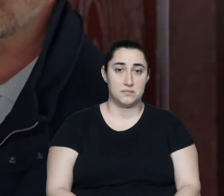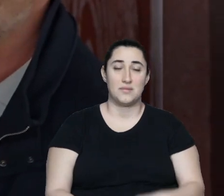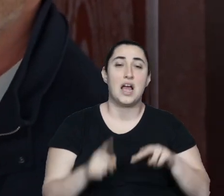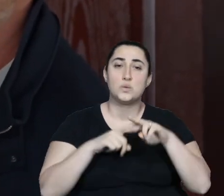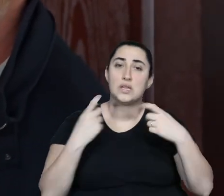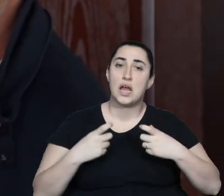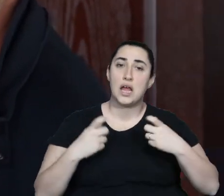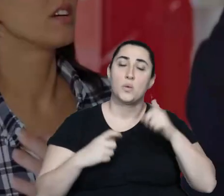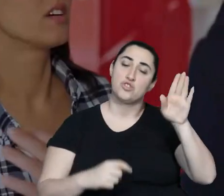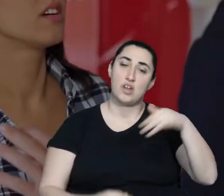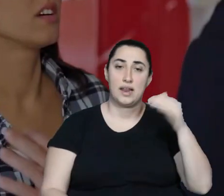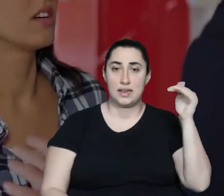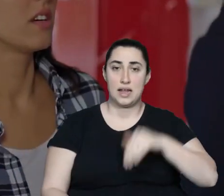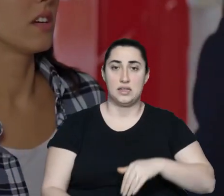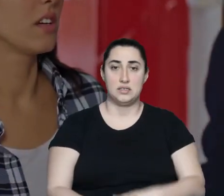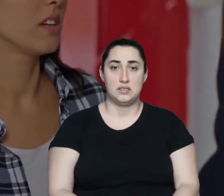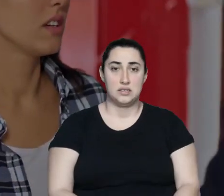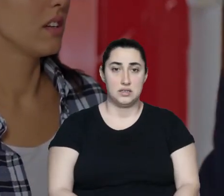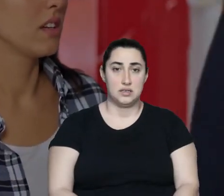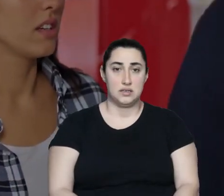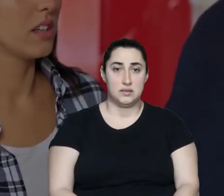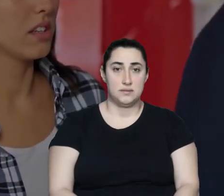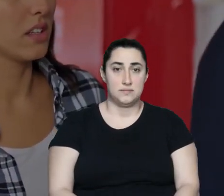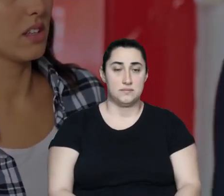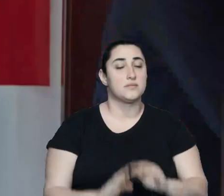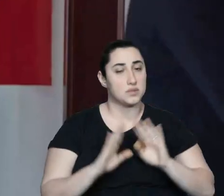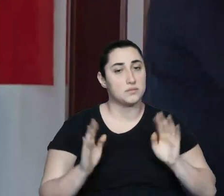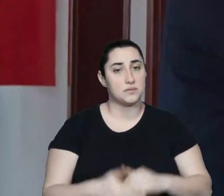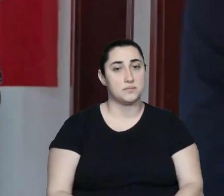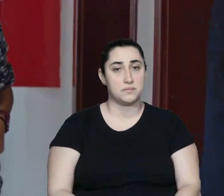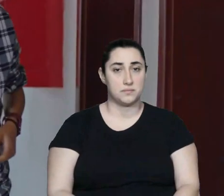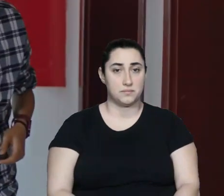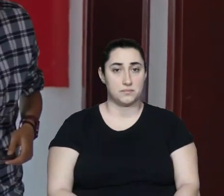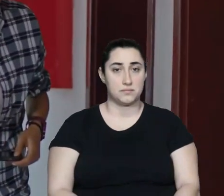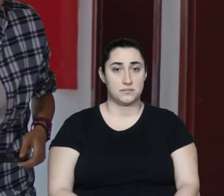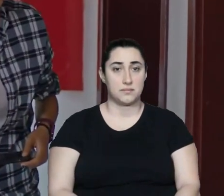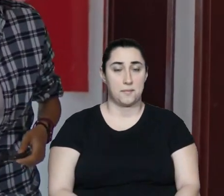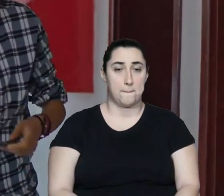Tamam. Aysu nerede? Onu da çağırın gelsin buraya. Tamam.